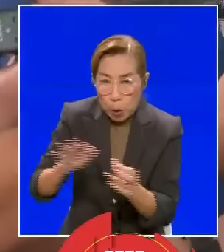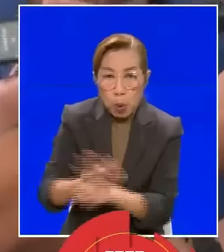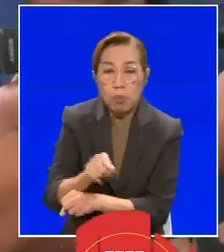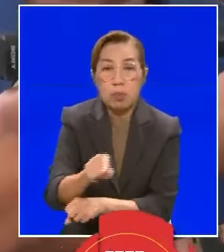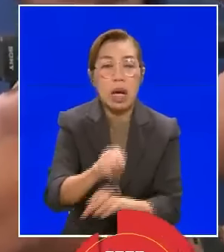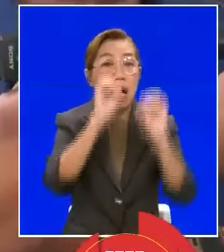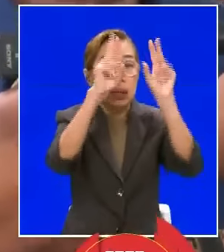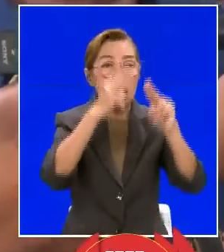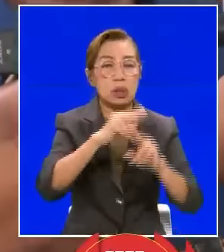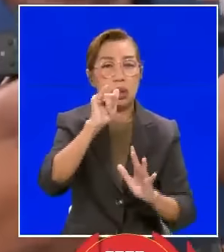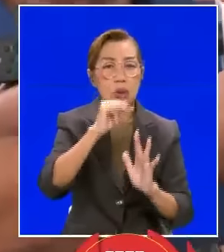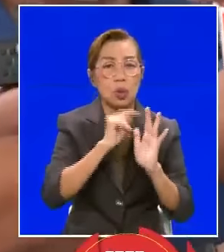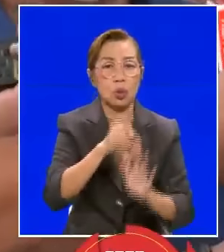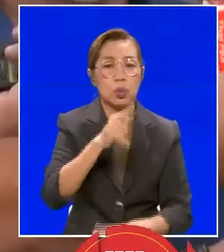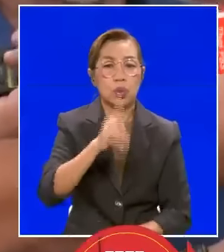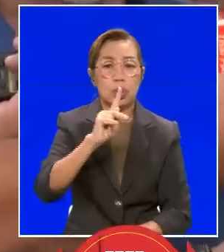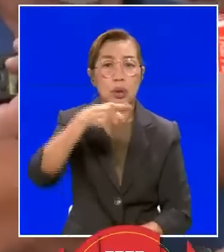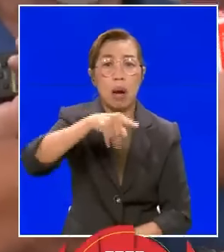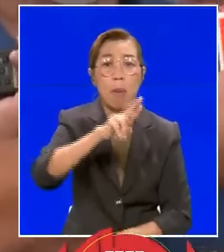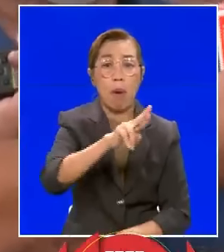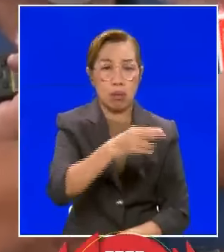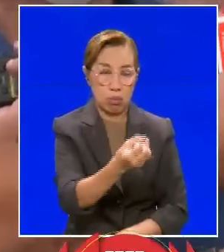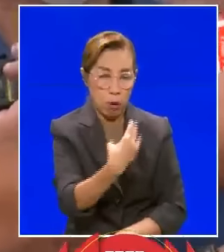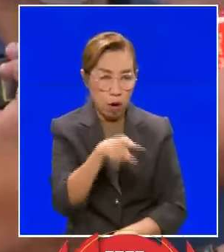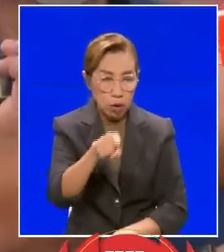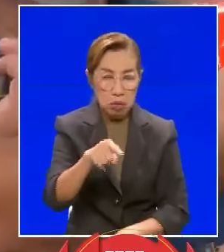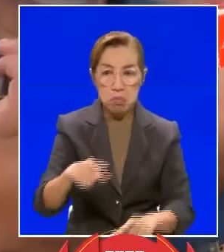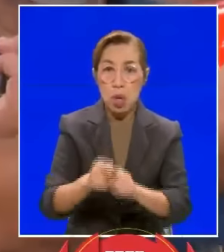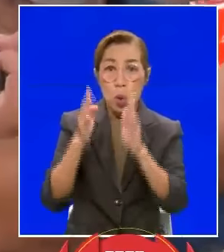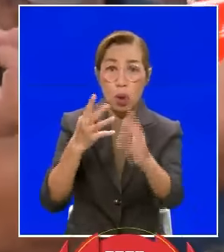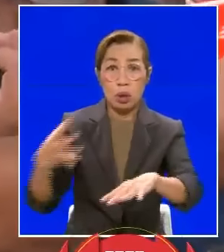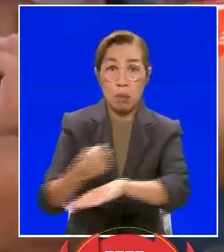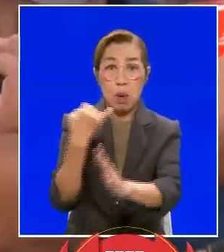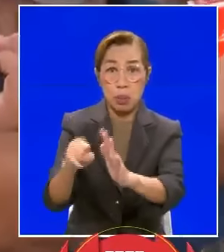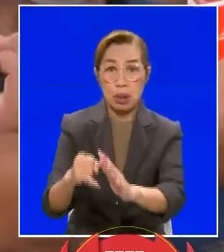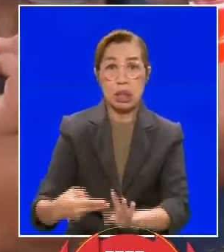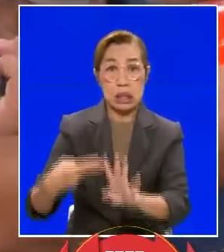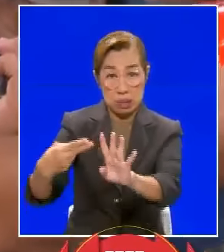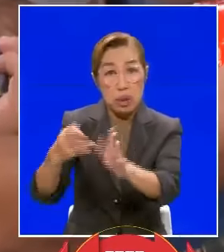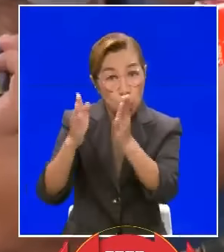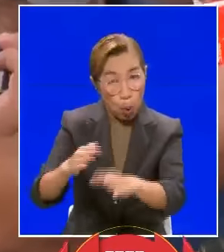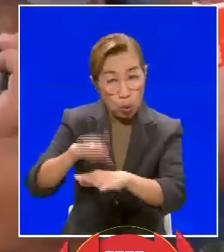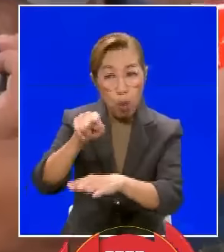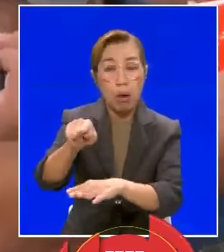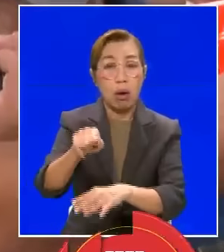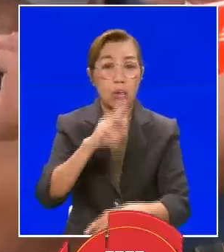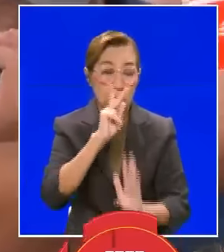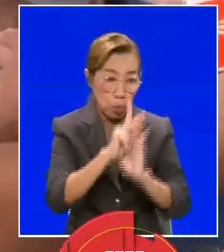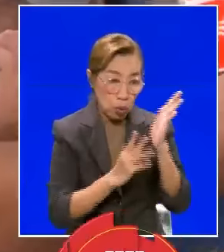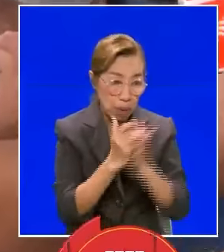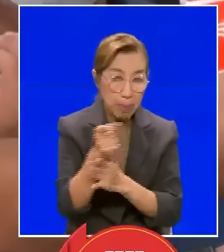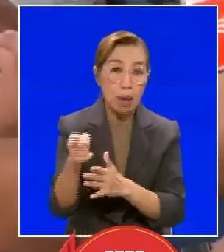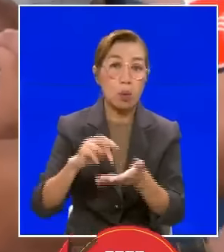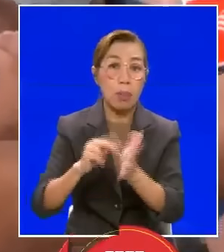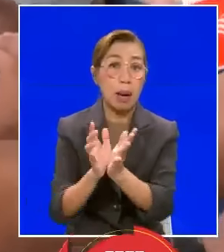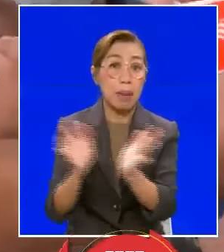จากฐานความผิด25คดีมันเป็นหมื่นคน40,000คนนะครับทั้งหมดที่จะได้รับเพราะนั้นเราจะเอา